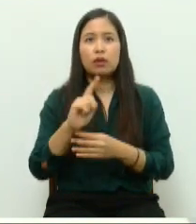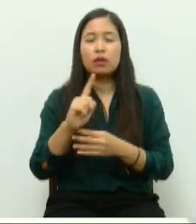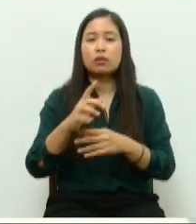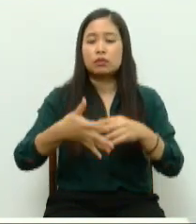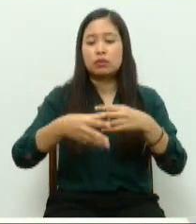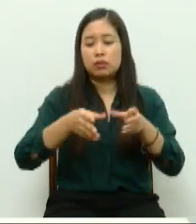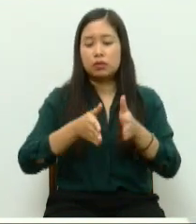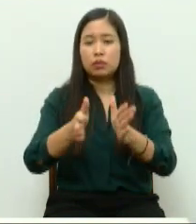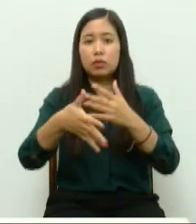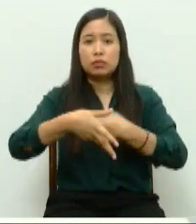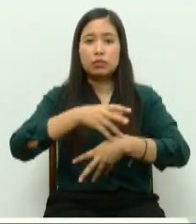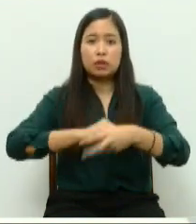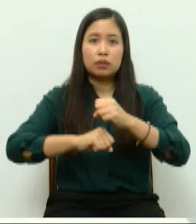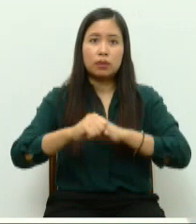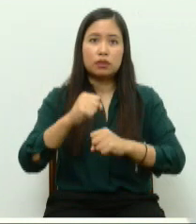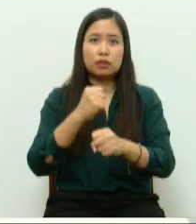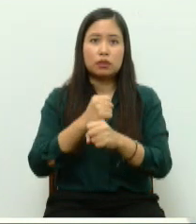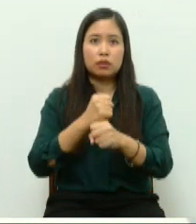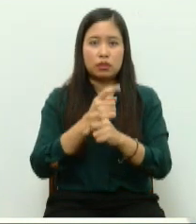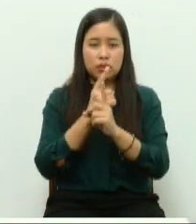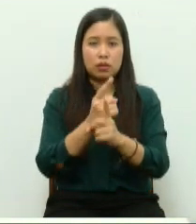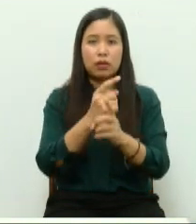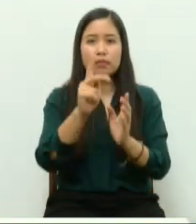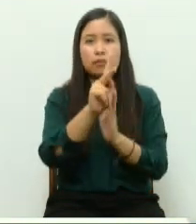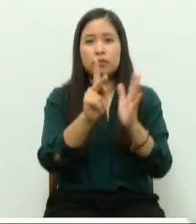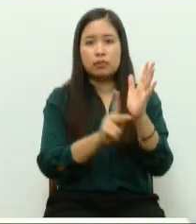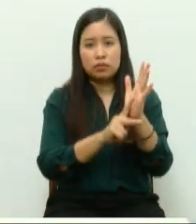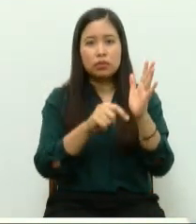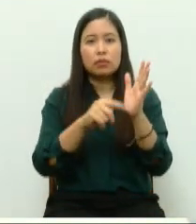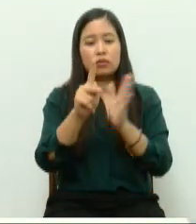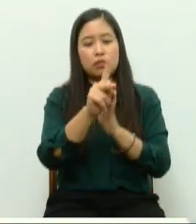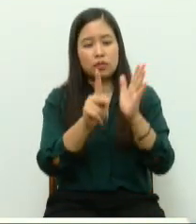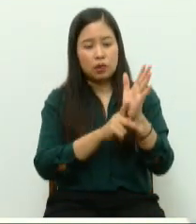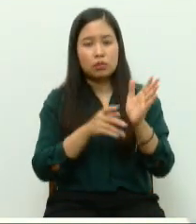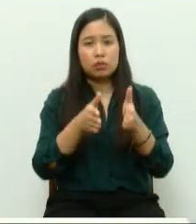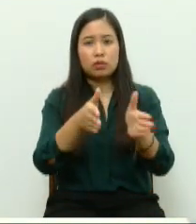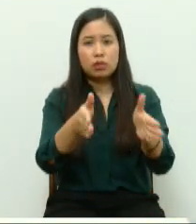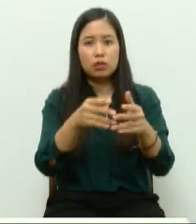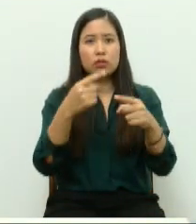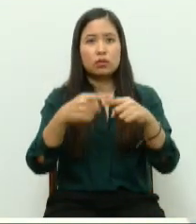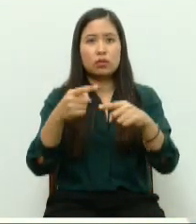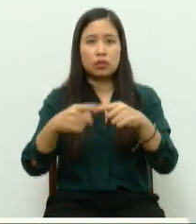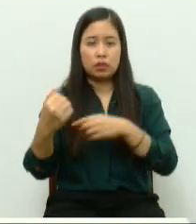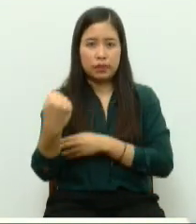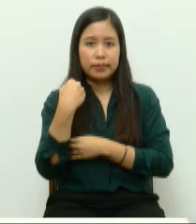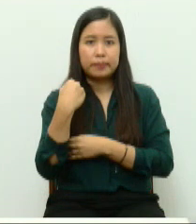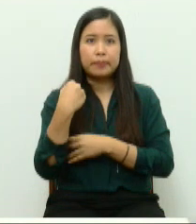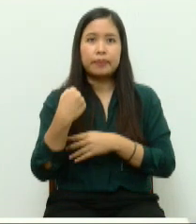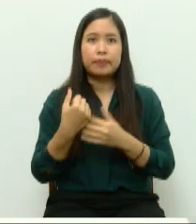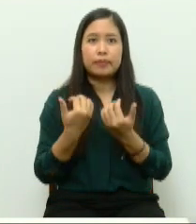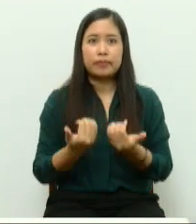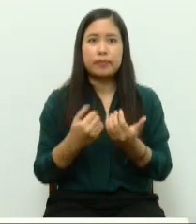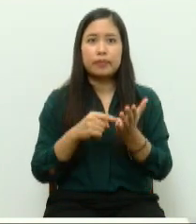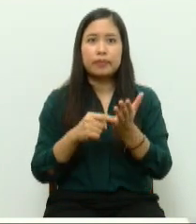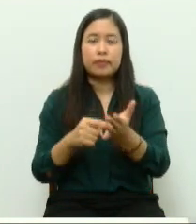ติก็ขอให้ทุกท่านได้ปฏิบัติตามแนวทางที่เราปฏิบัติโดยเคร่งครัดนะครับแต่อย่างไรก็ตามก็อยากจะสื่อสารไปยัง